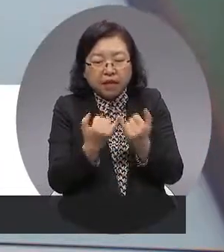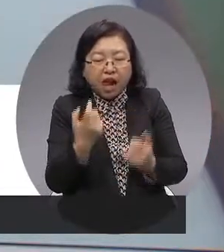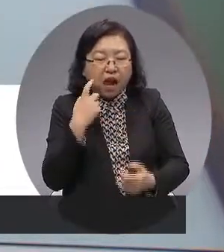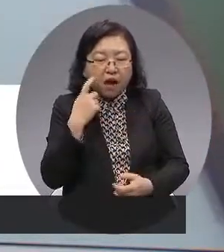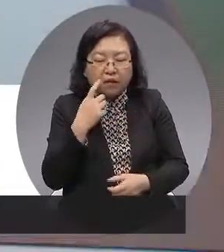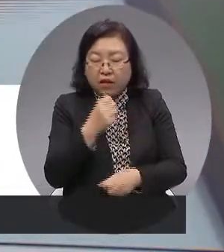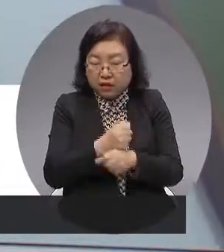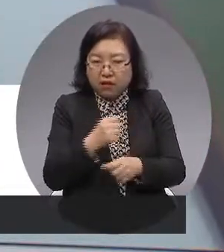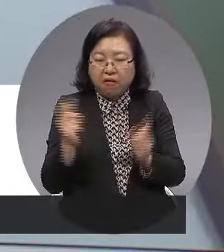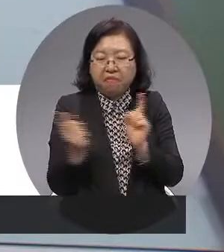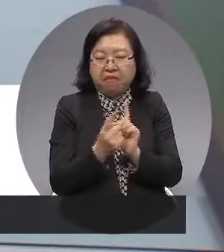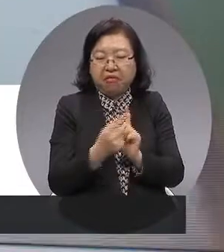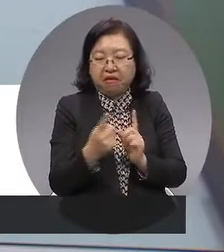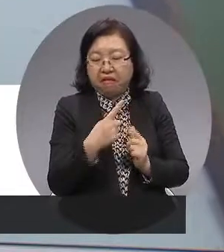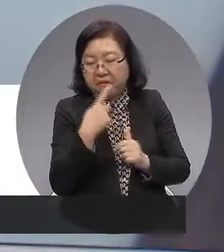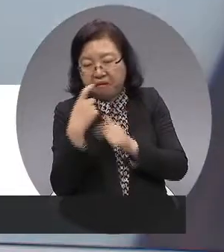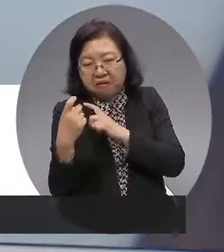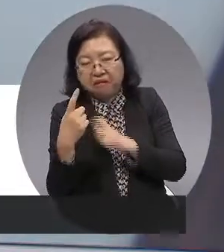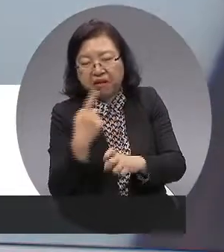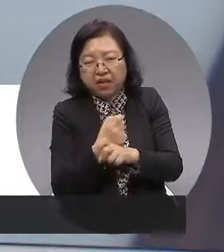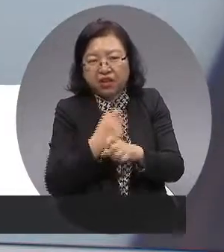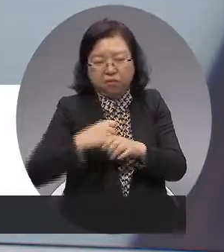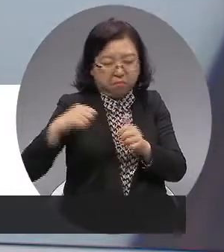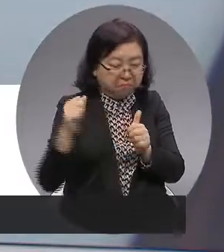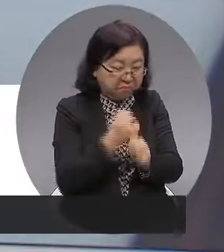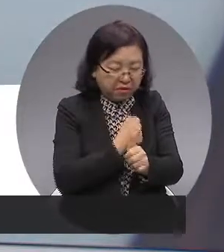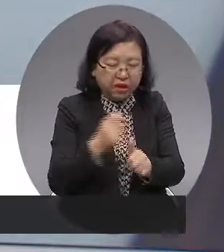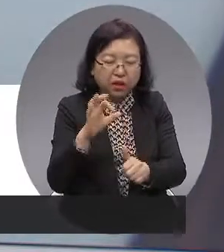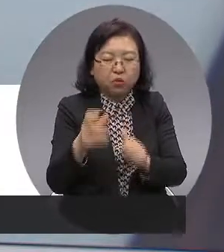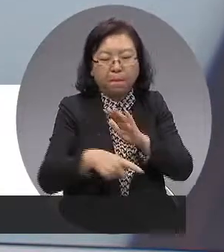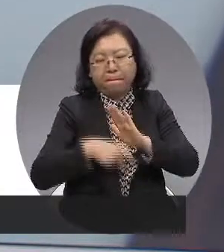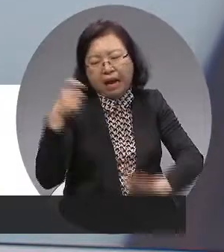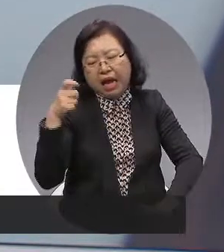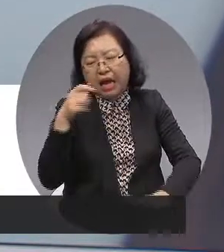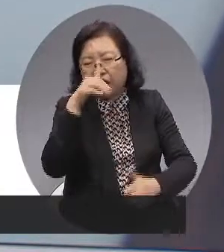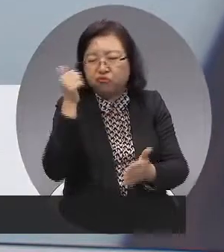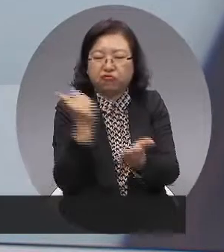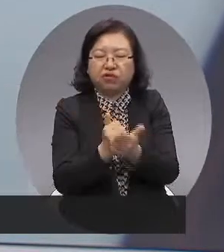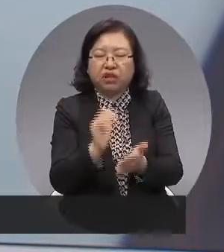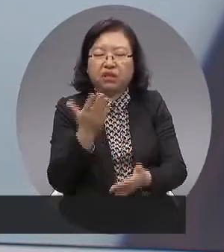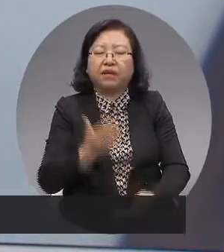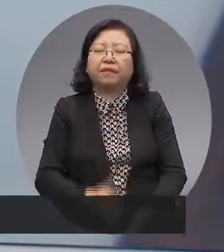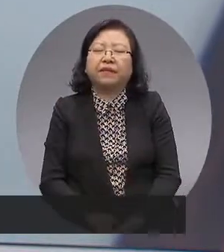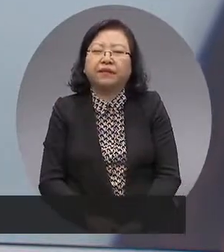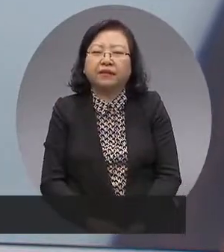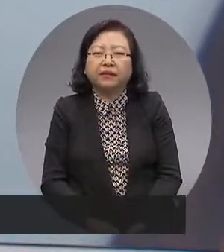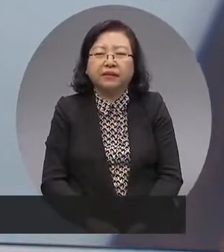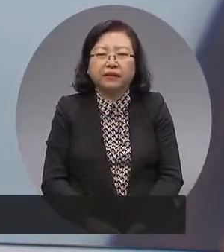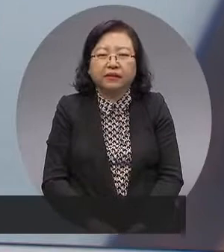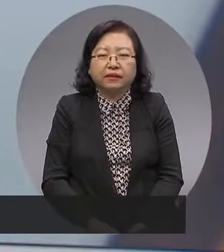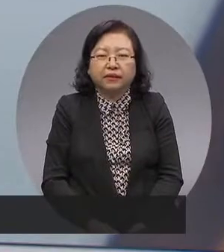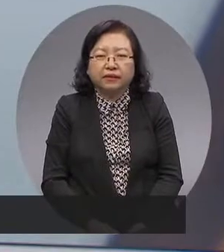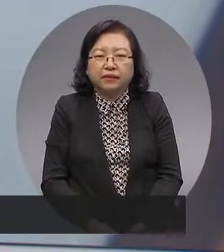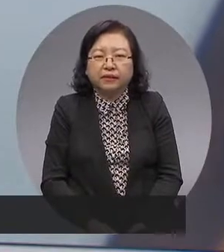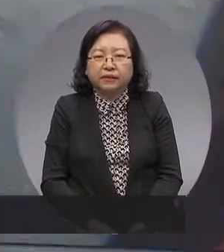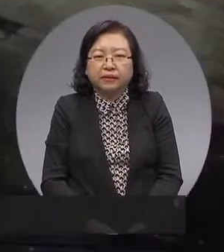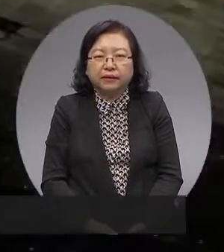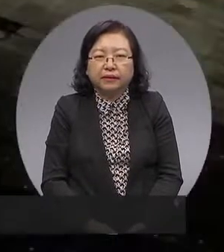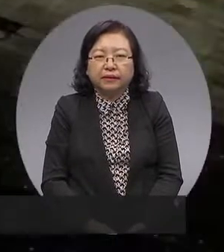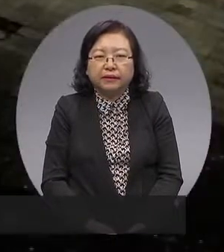만나자고 유인한 뒤 폭행하고 돈을 뺏는 등의 범죄로 이어지고 있습니다. 김은초 기자입니다.